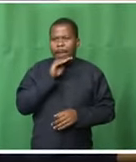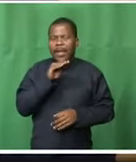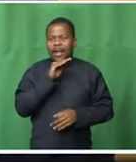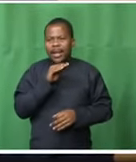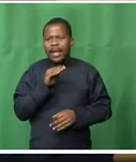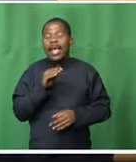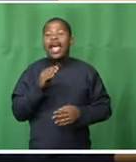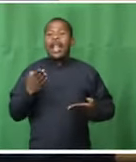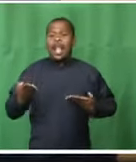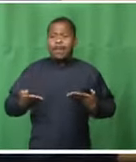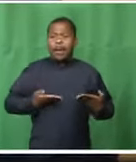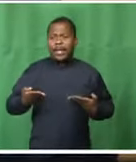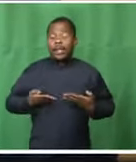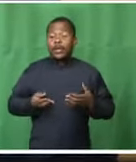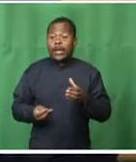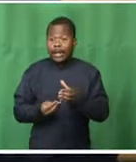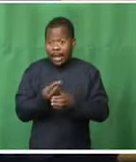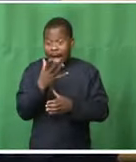loba lineni kampani tenta